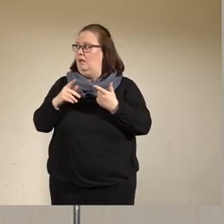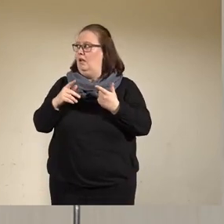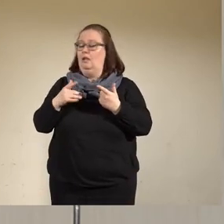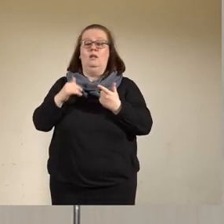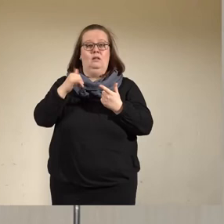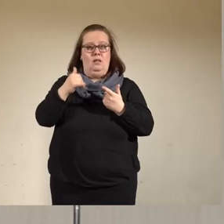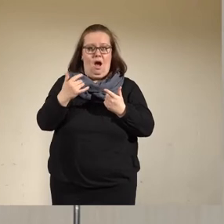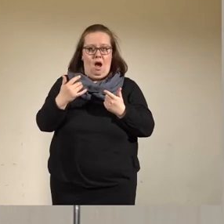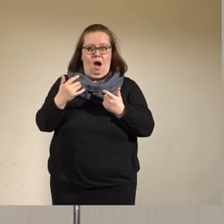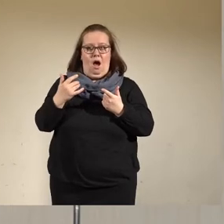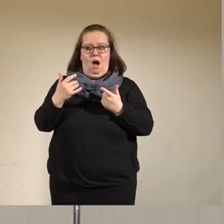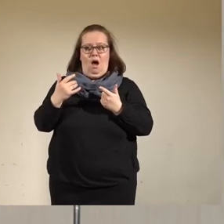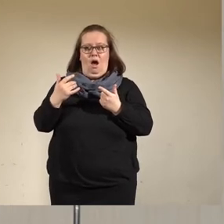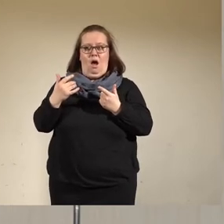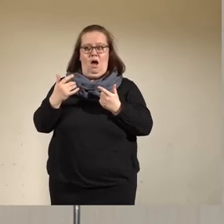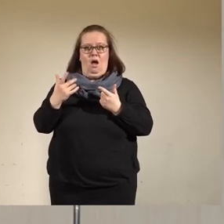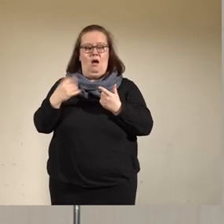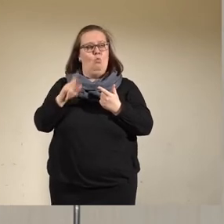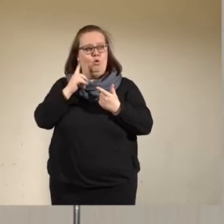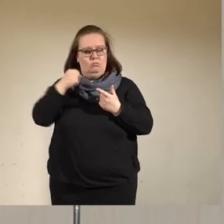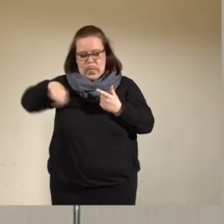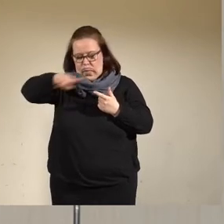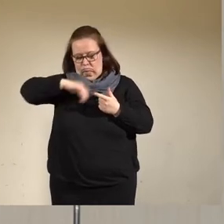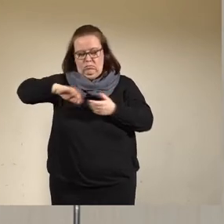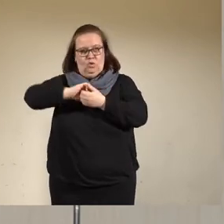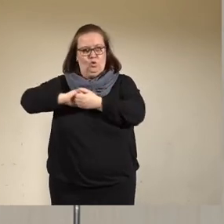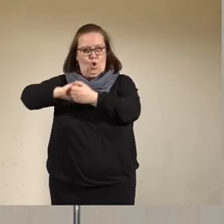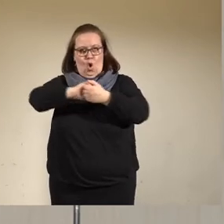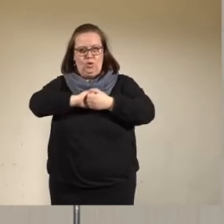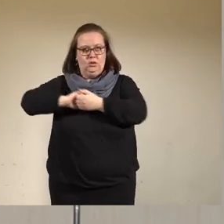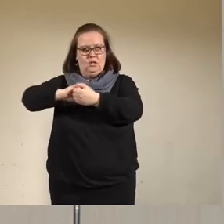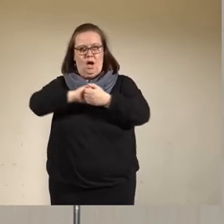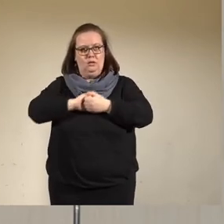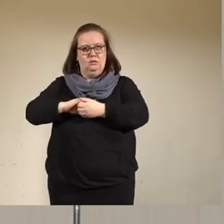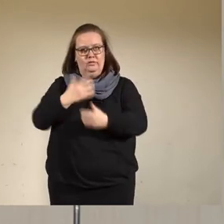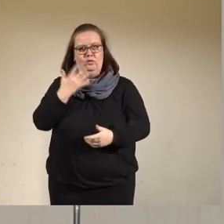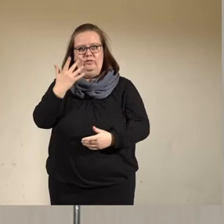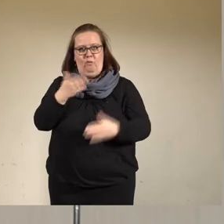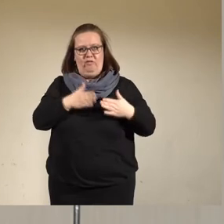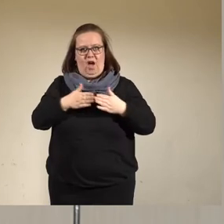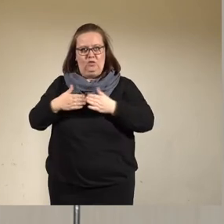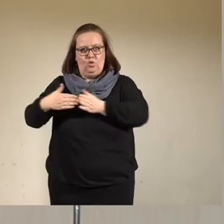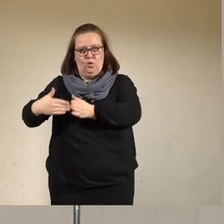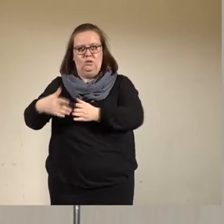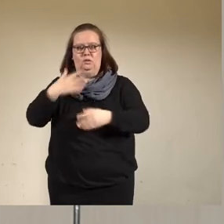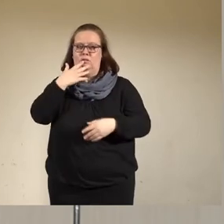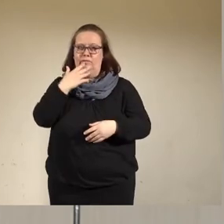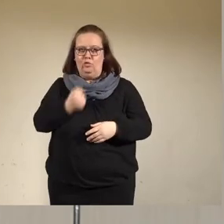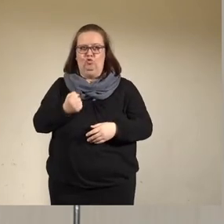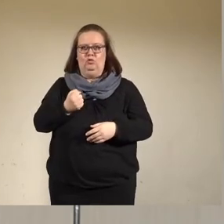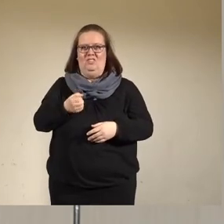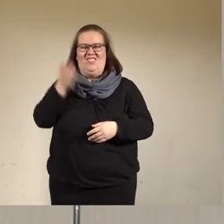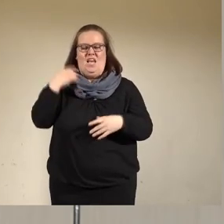ja, das war der Konsens dieser eben genannten Fraktionen. Wir wollten gerne, das war der